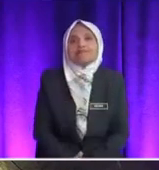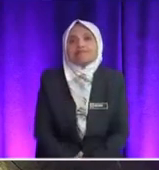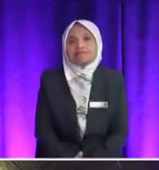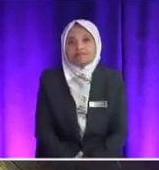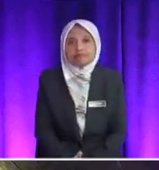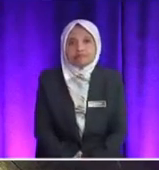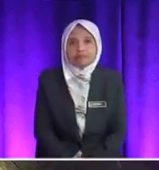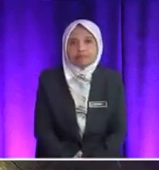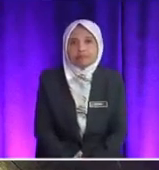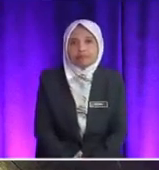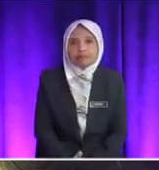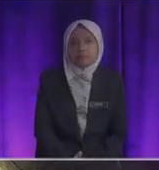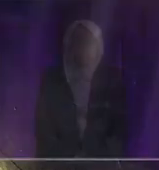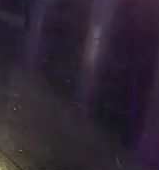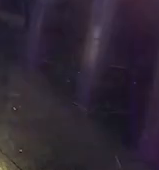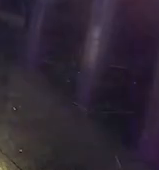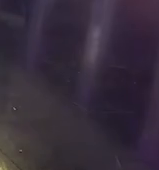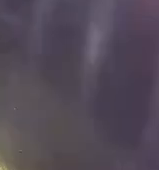didih GPM